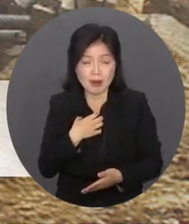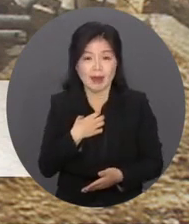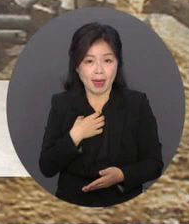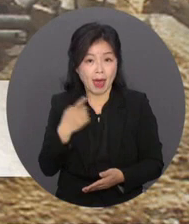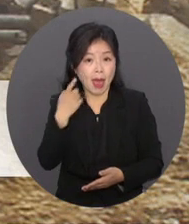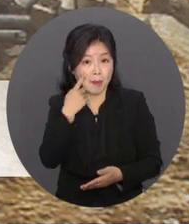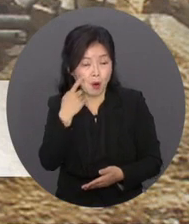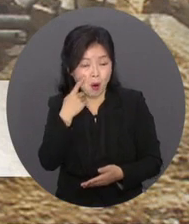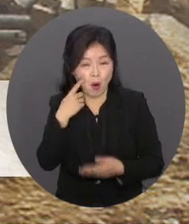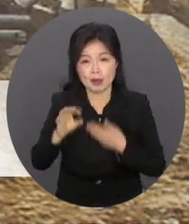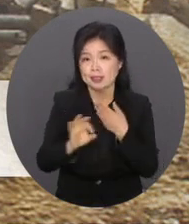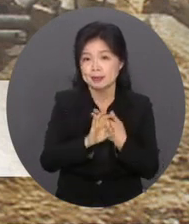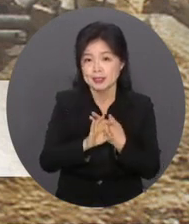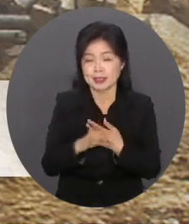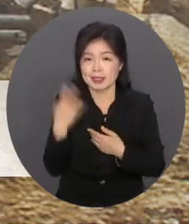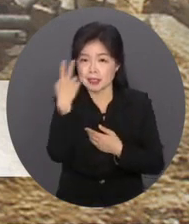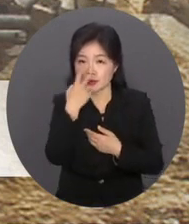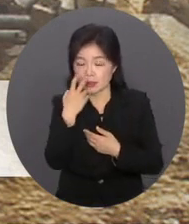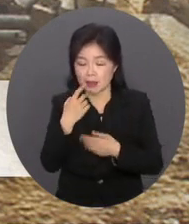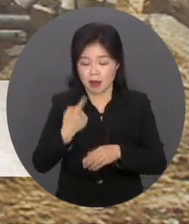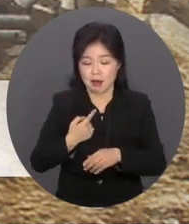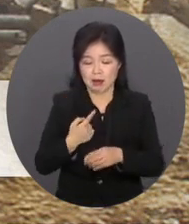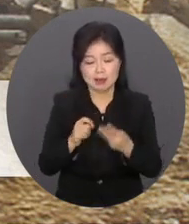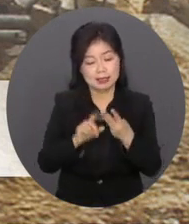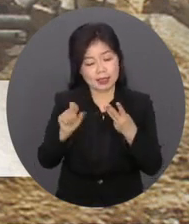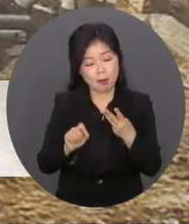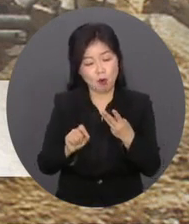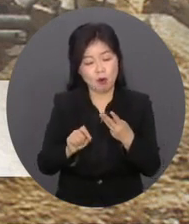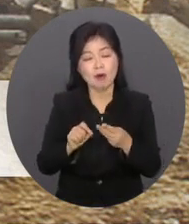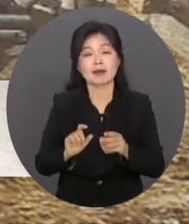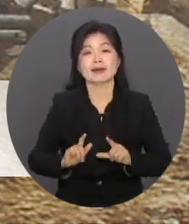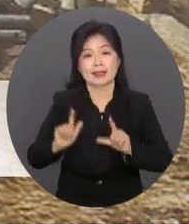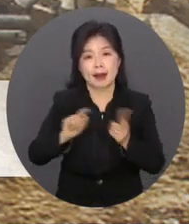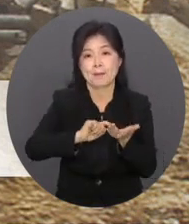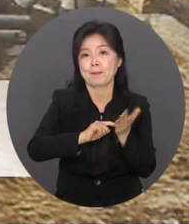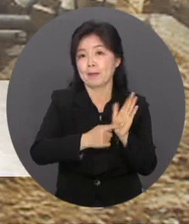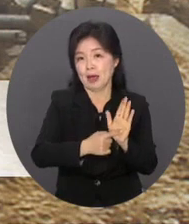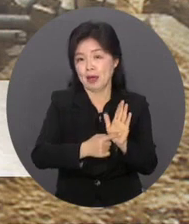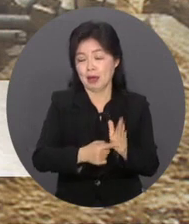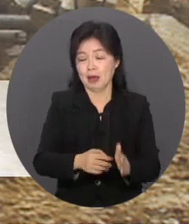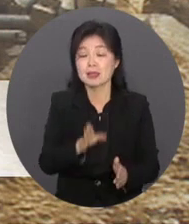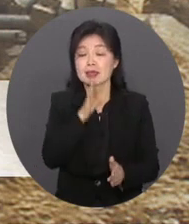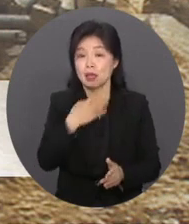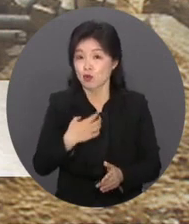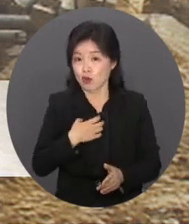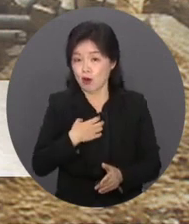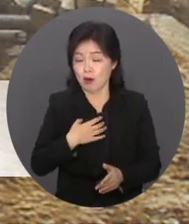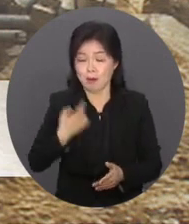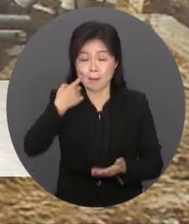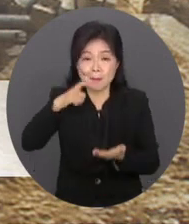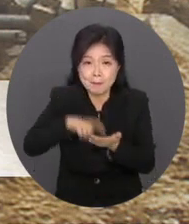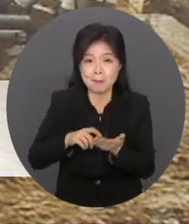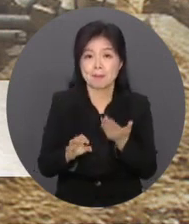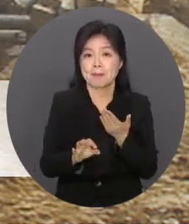모의실험 용역 결과가 다음 달 공개됩니다 예상대로 위험 결론이 나올 경우 무리한 설계 변경으로